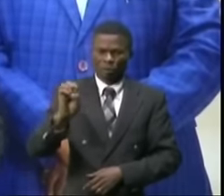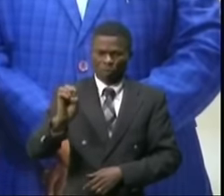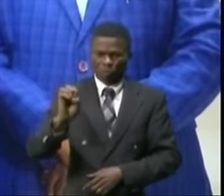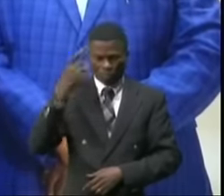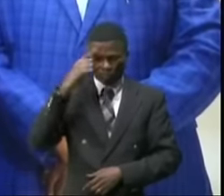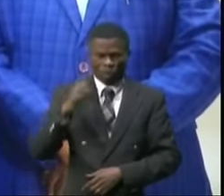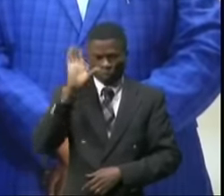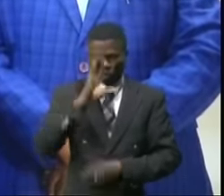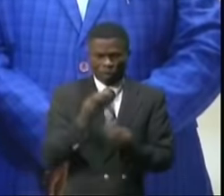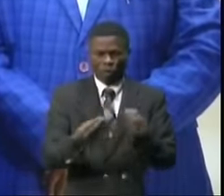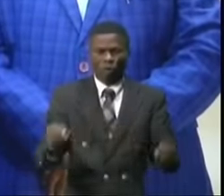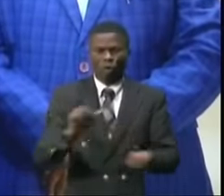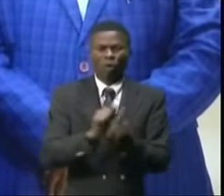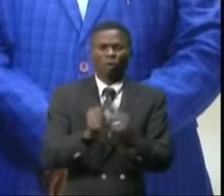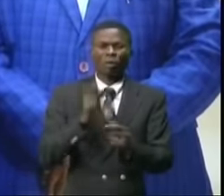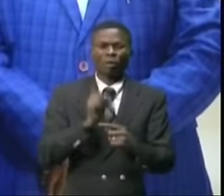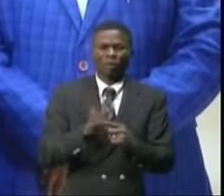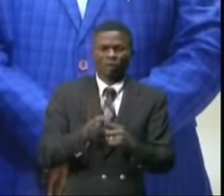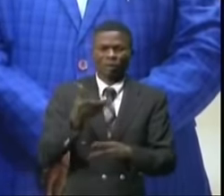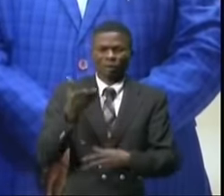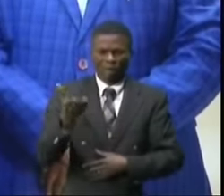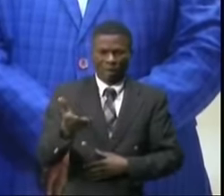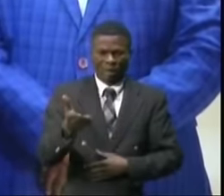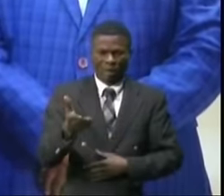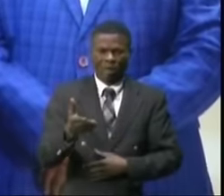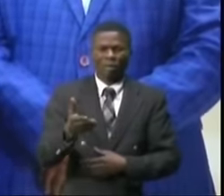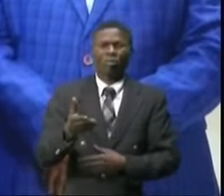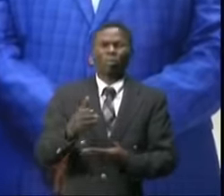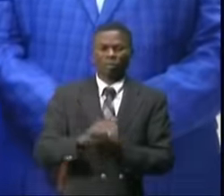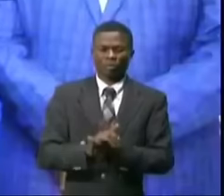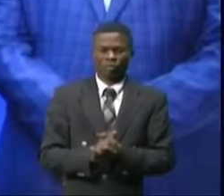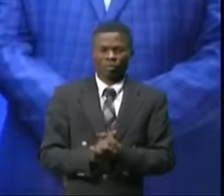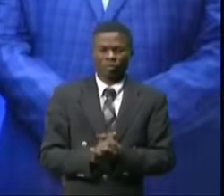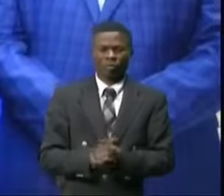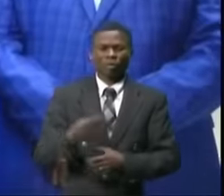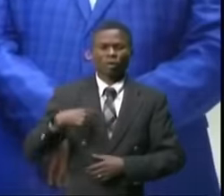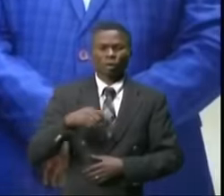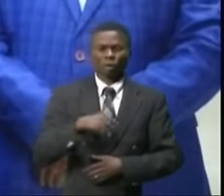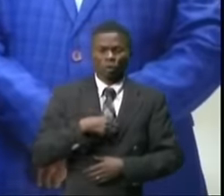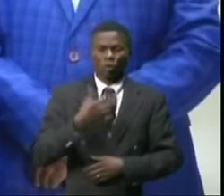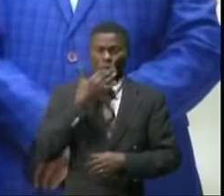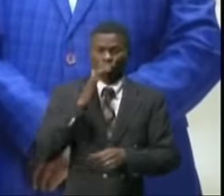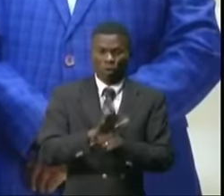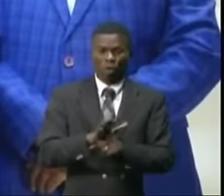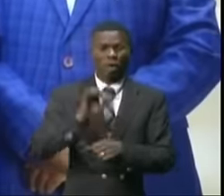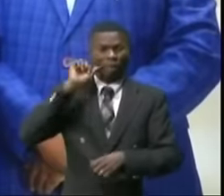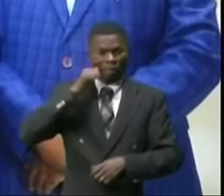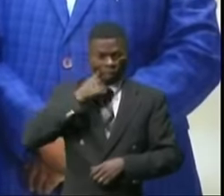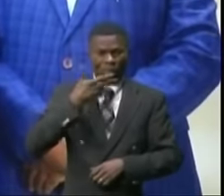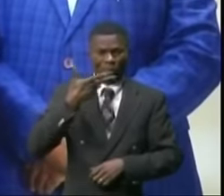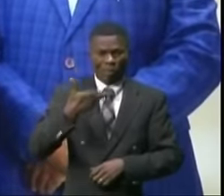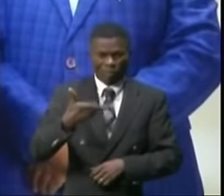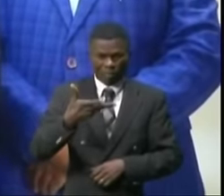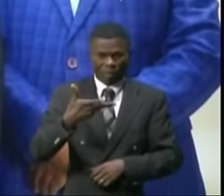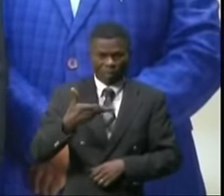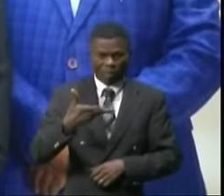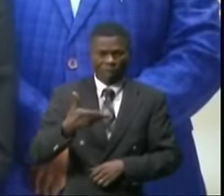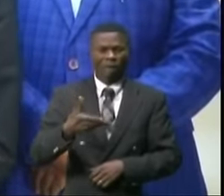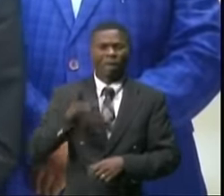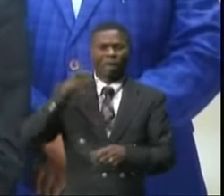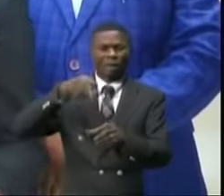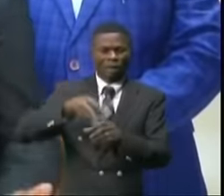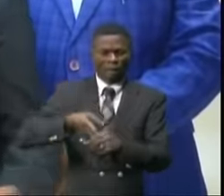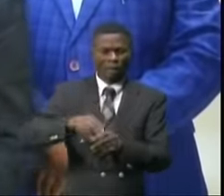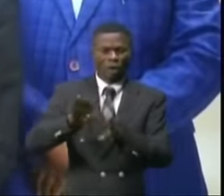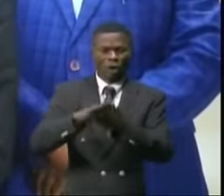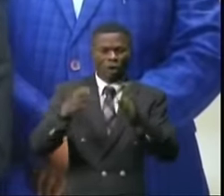pour justement alimenter toute cette partie du pays. Donc nous confirmons que dès demain, les stations seront ouvertes et